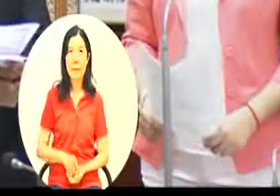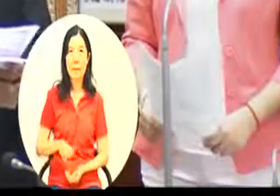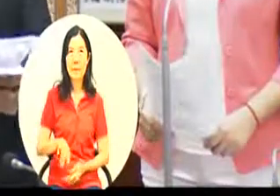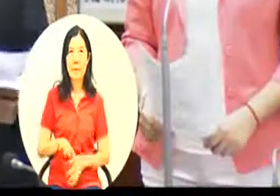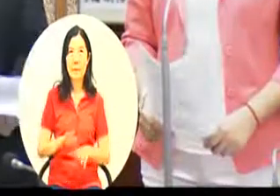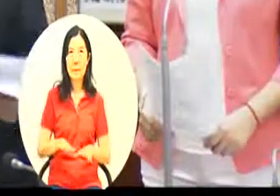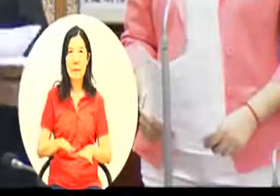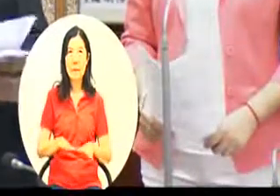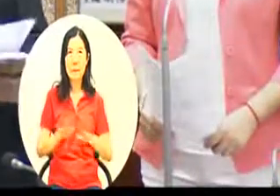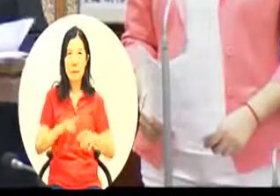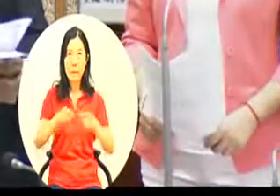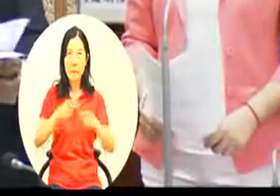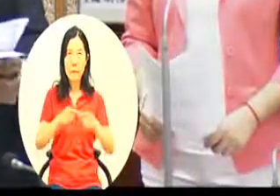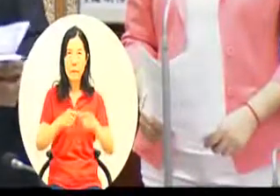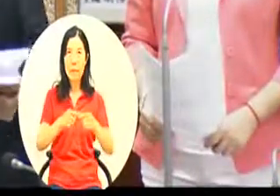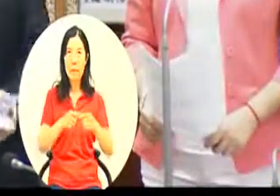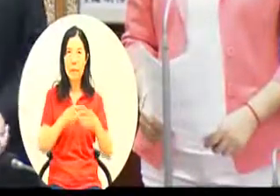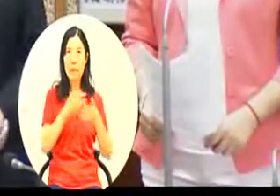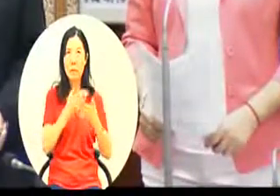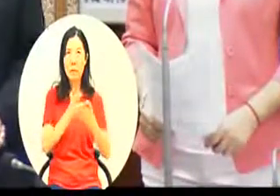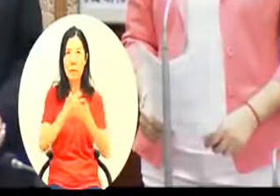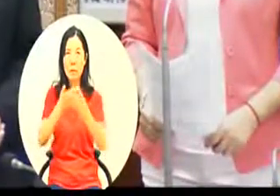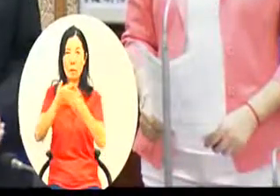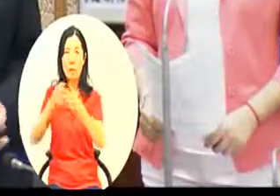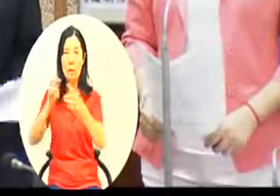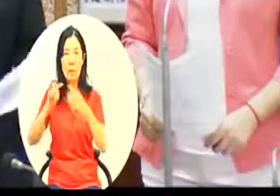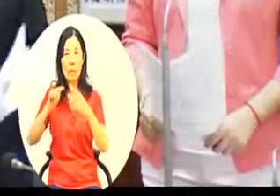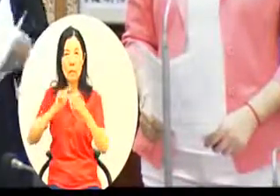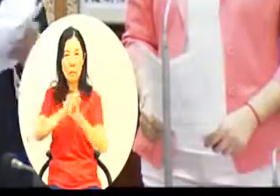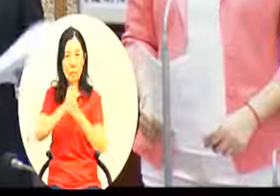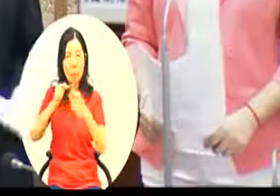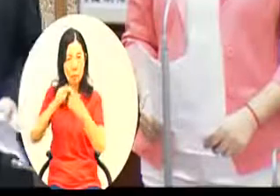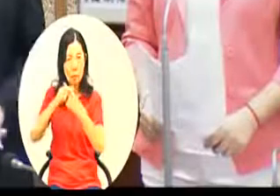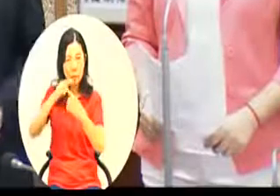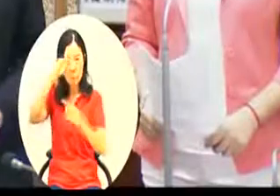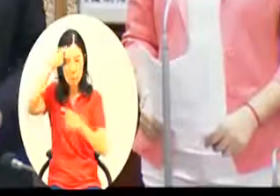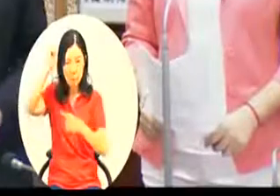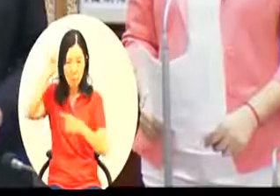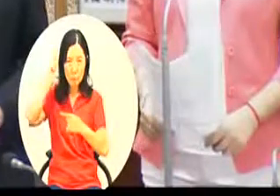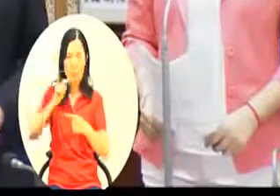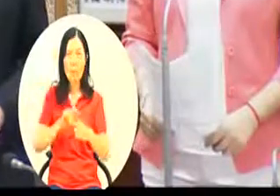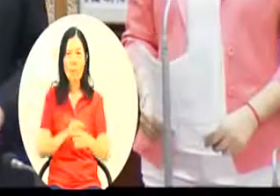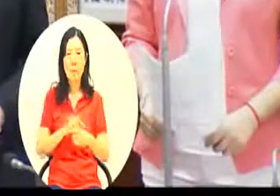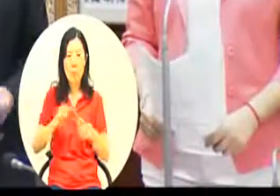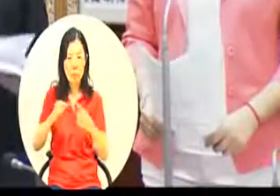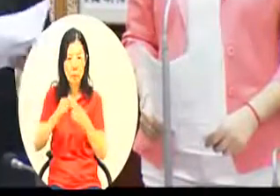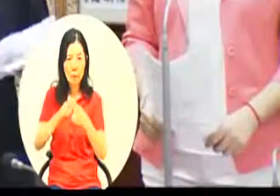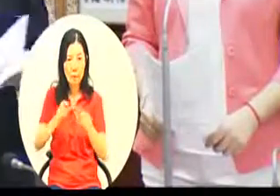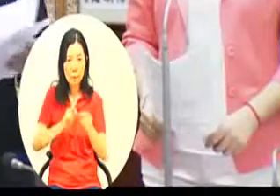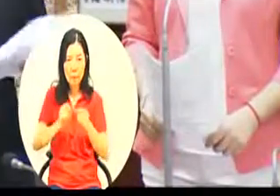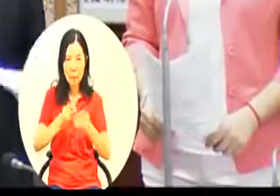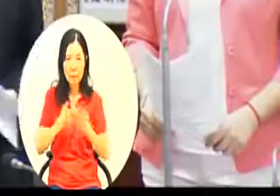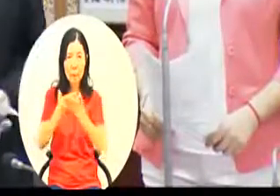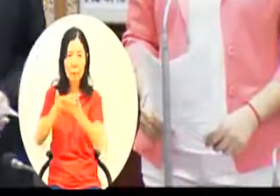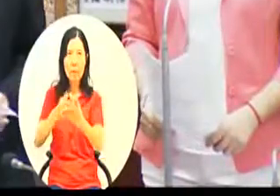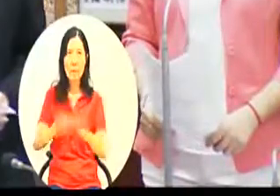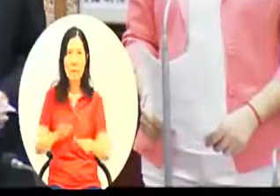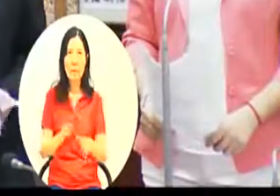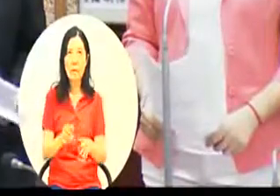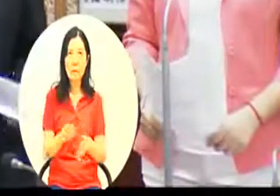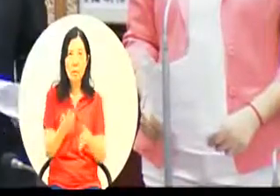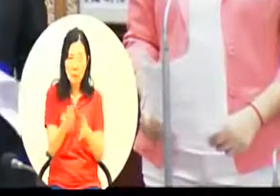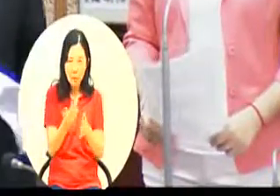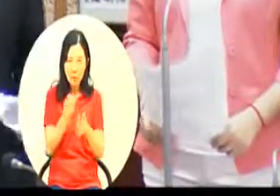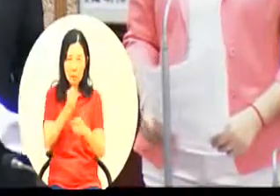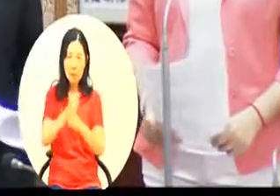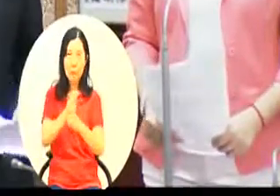以及我们在今年已经送了这个考古视觉的研究计划，我想这些东西的这个前置的这些作